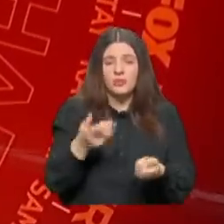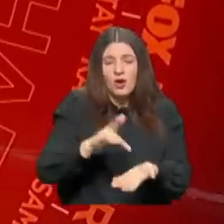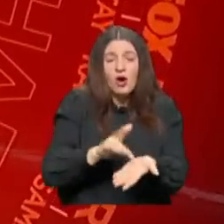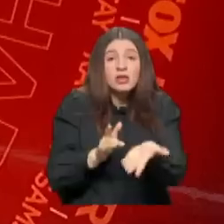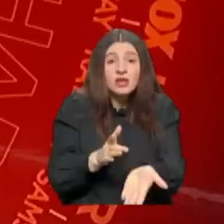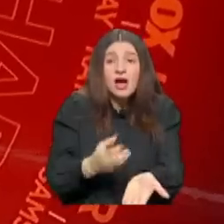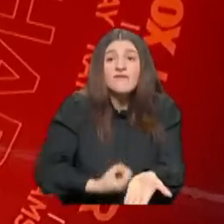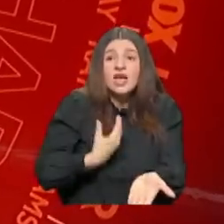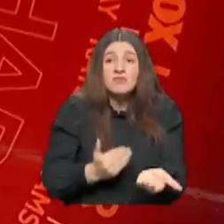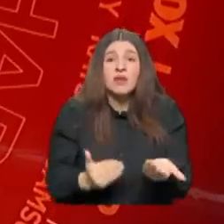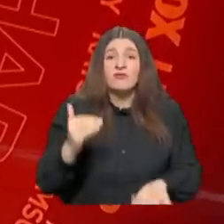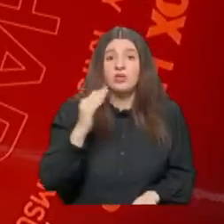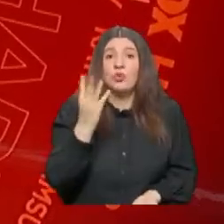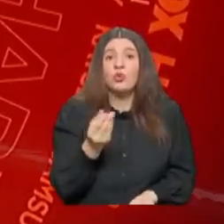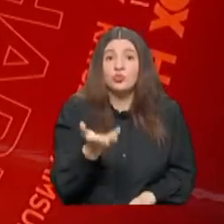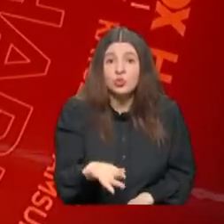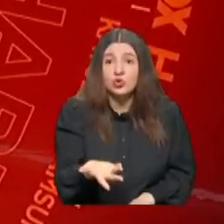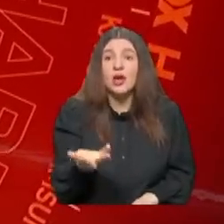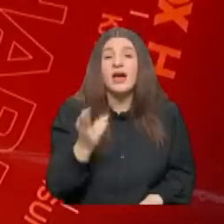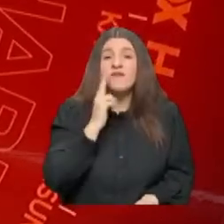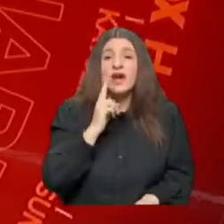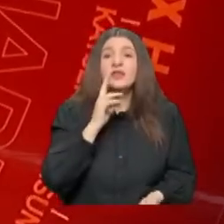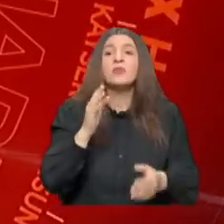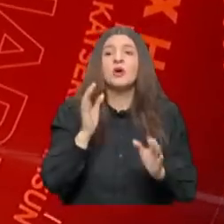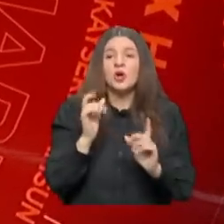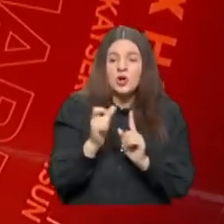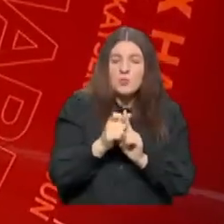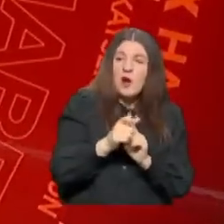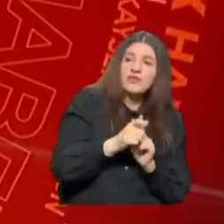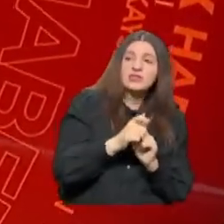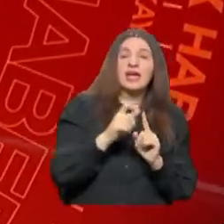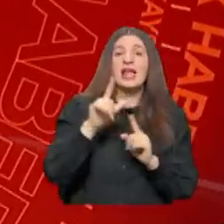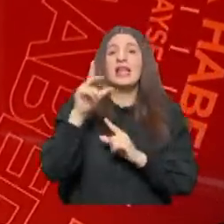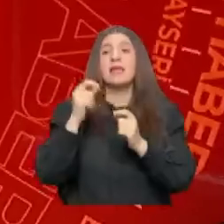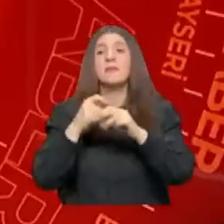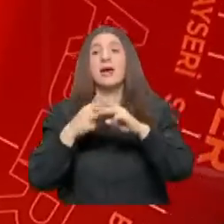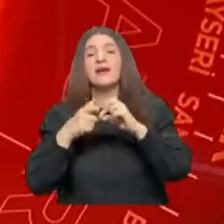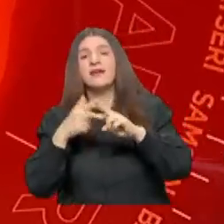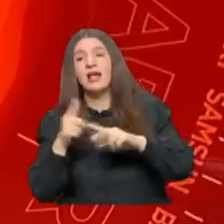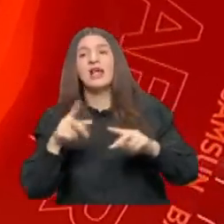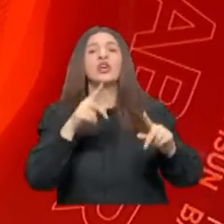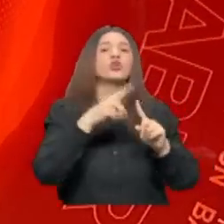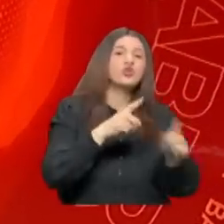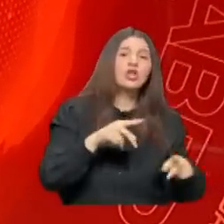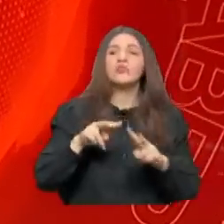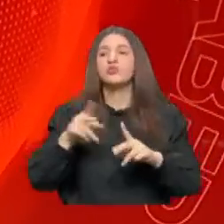ortada. Verimliliği artmış. Efendim muhafazakarı liberali, yani TÜSİAD'ı